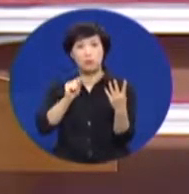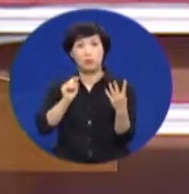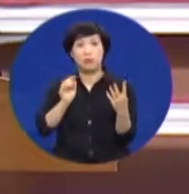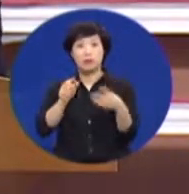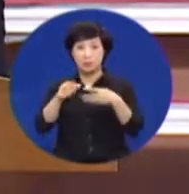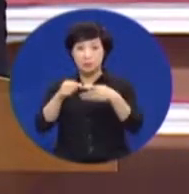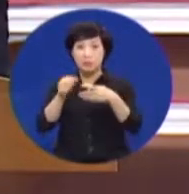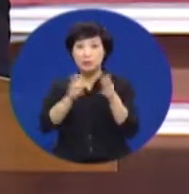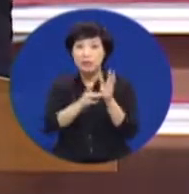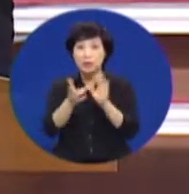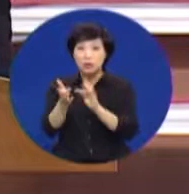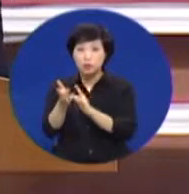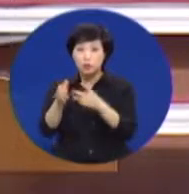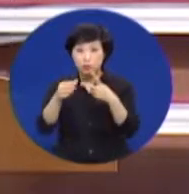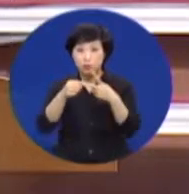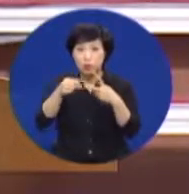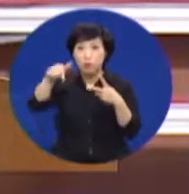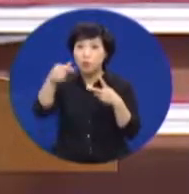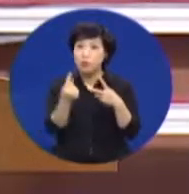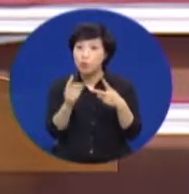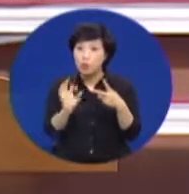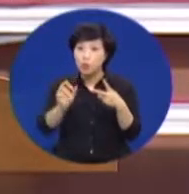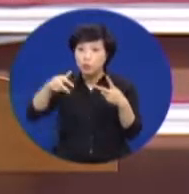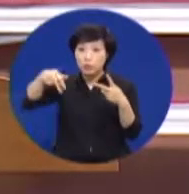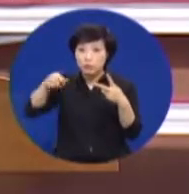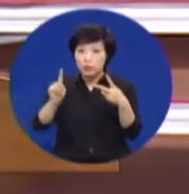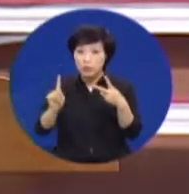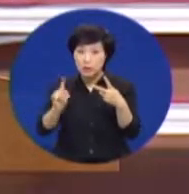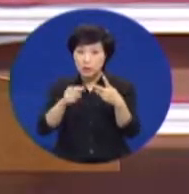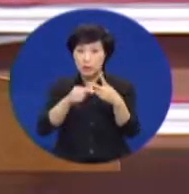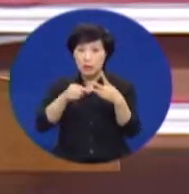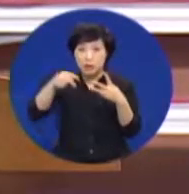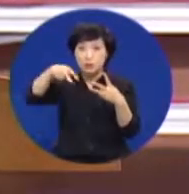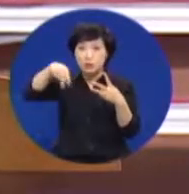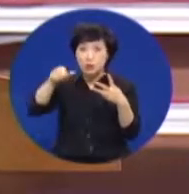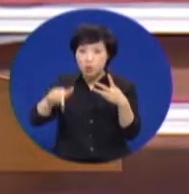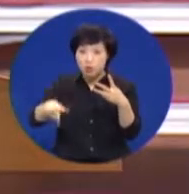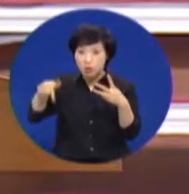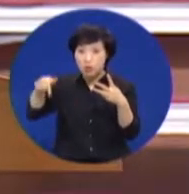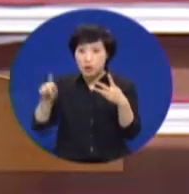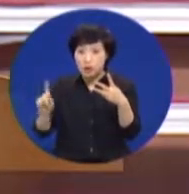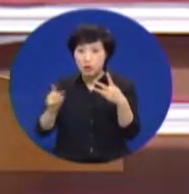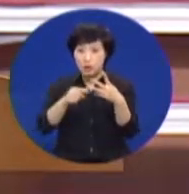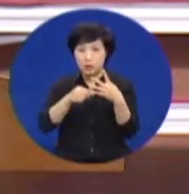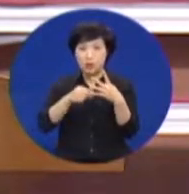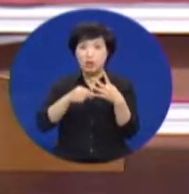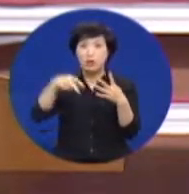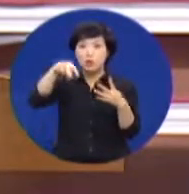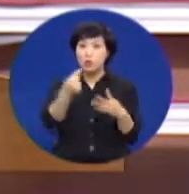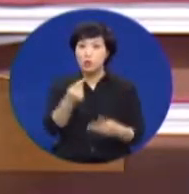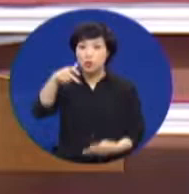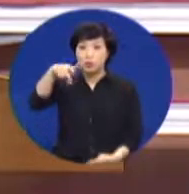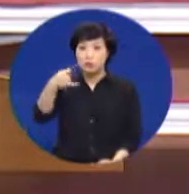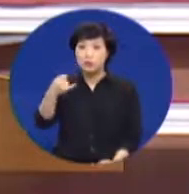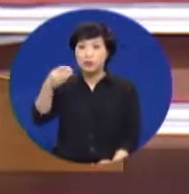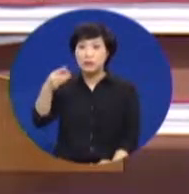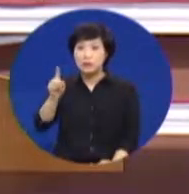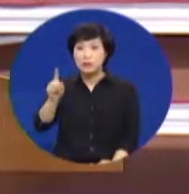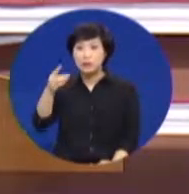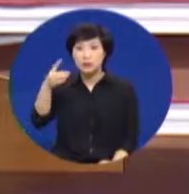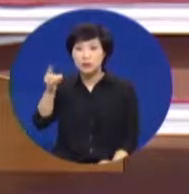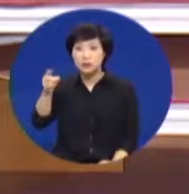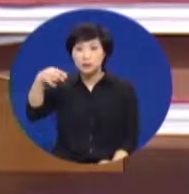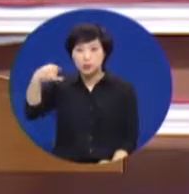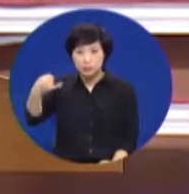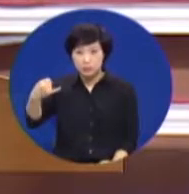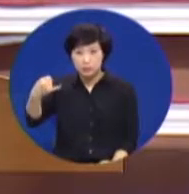예수, 공자, 석가, 소크라테스, 4대